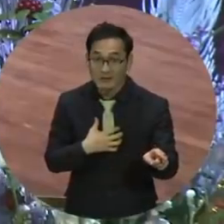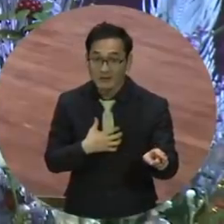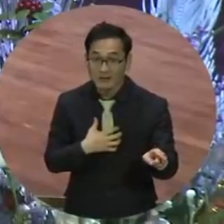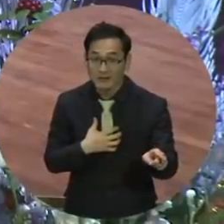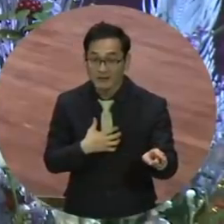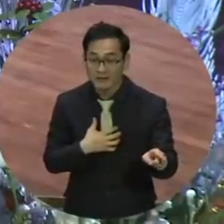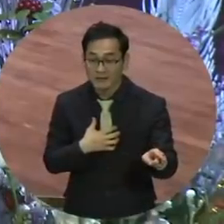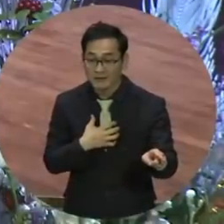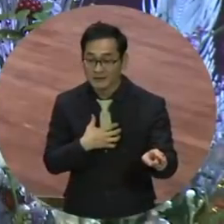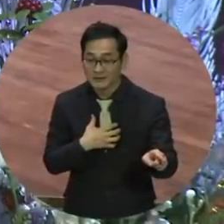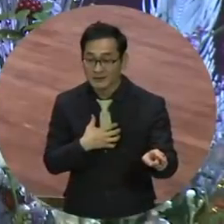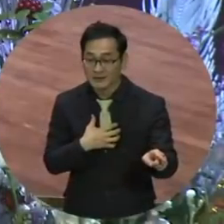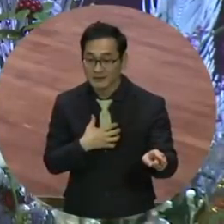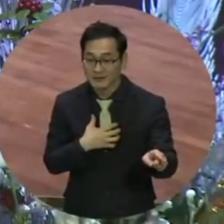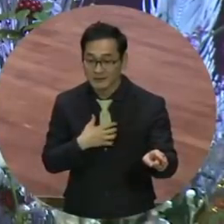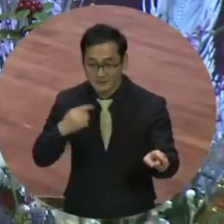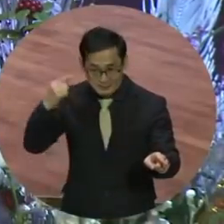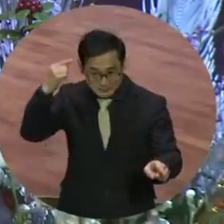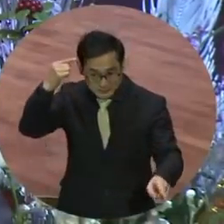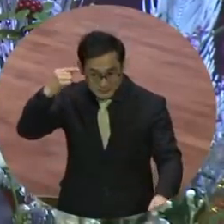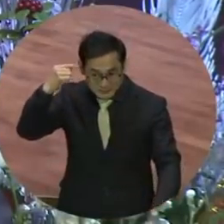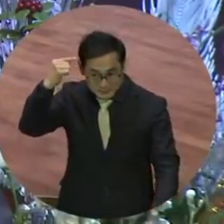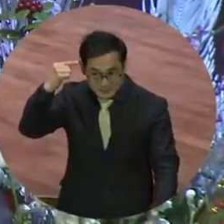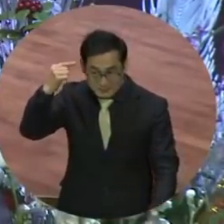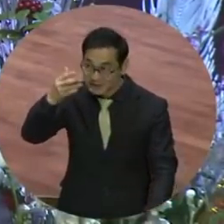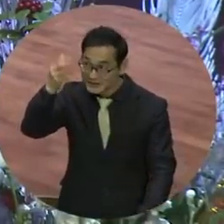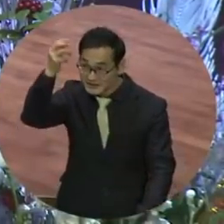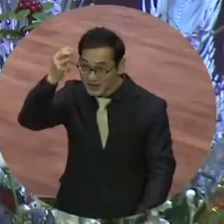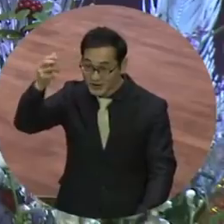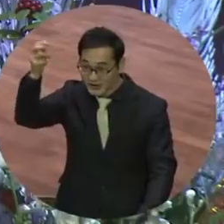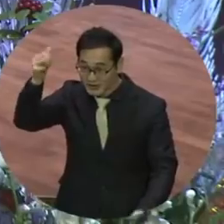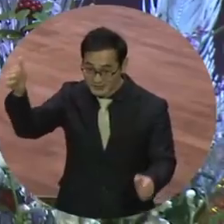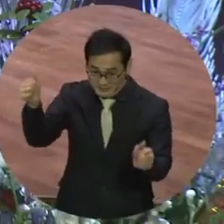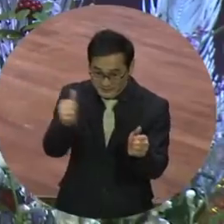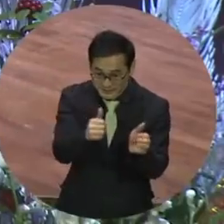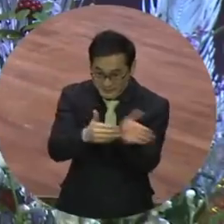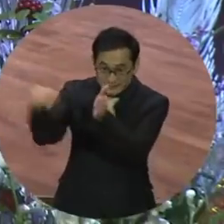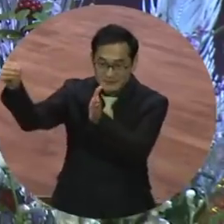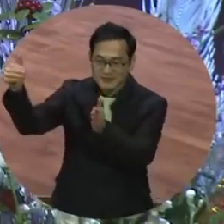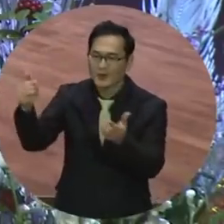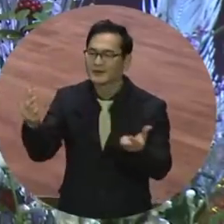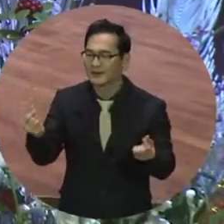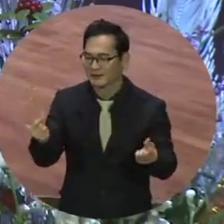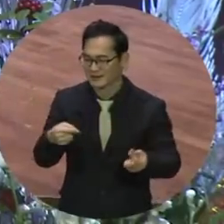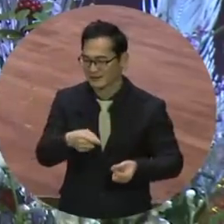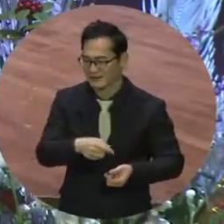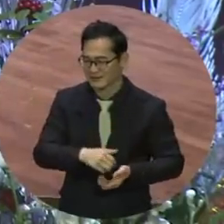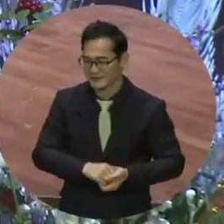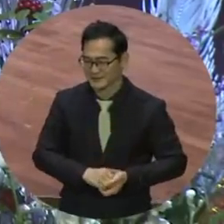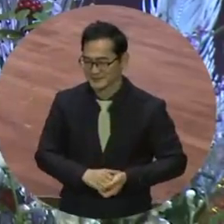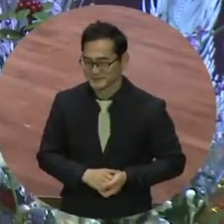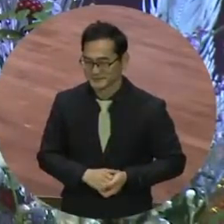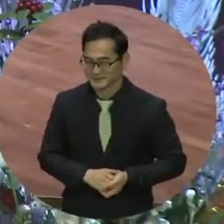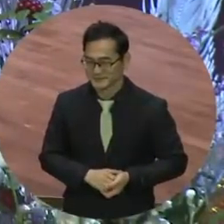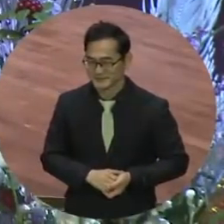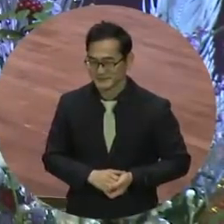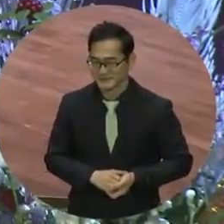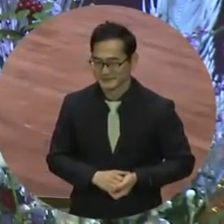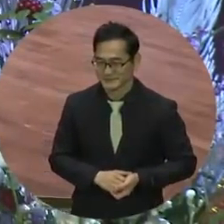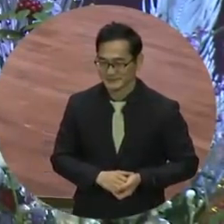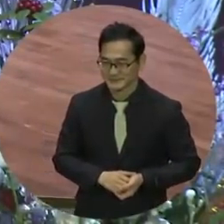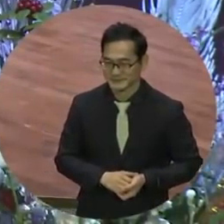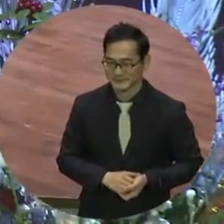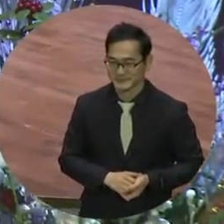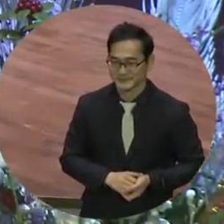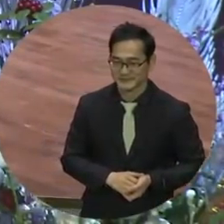완전 성령도 못 받는 사람이에요. 그래서 아무도 없어요. 그러니까 원래 한국 사람 아니에요.